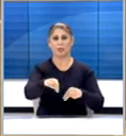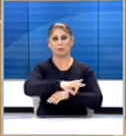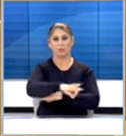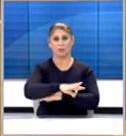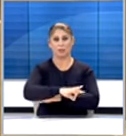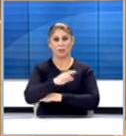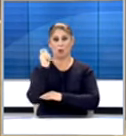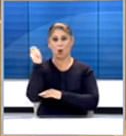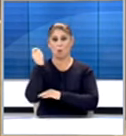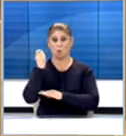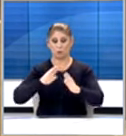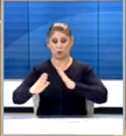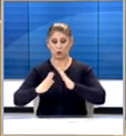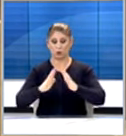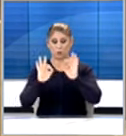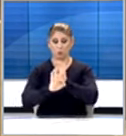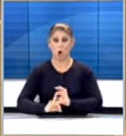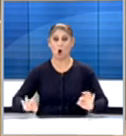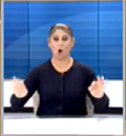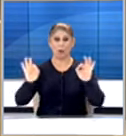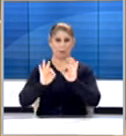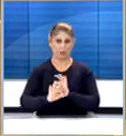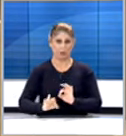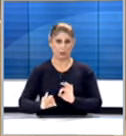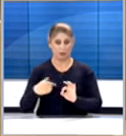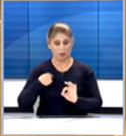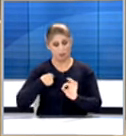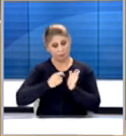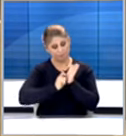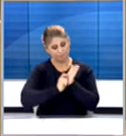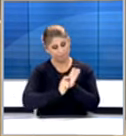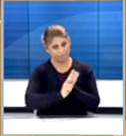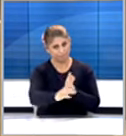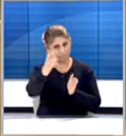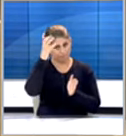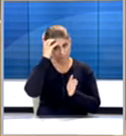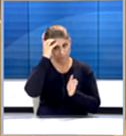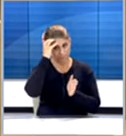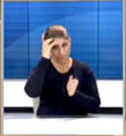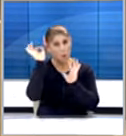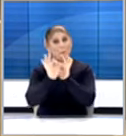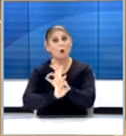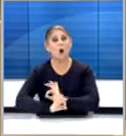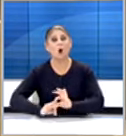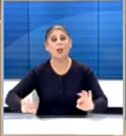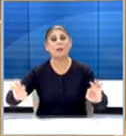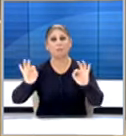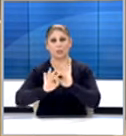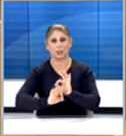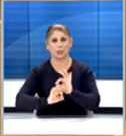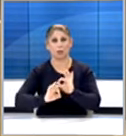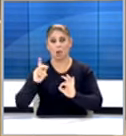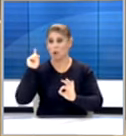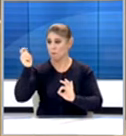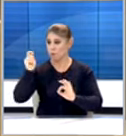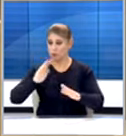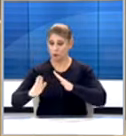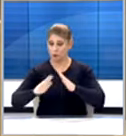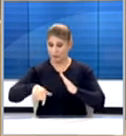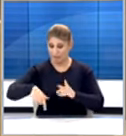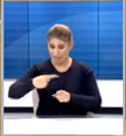προστασίας και πρόληψης. Και υπογραμμίζουμε την πρόληψη. Η μεταρρύθμιση της πολιτικής προστασίας στη χώρα μας, κατά ταπεινή μου